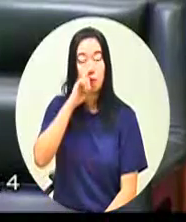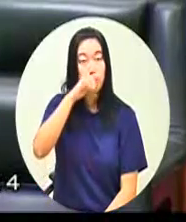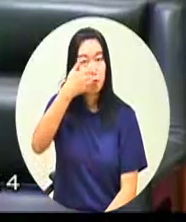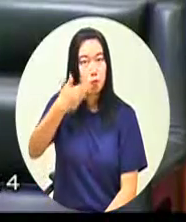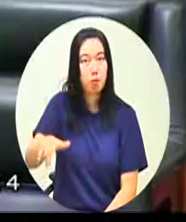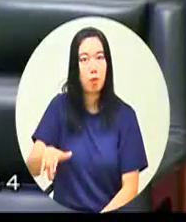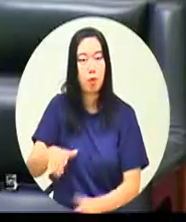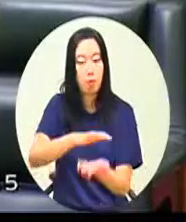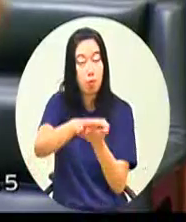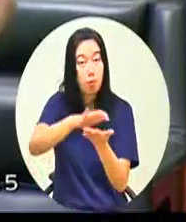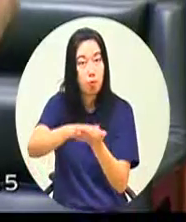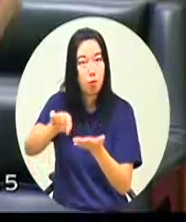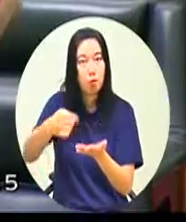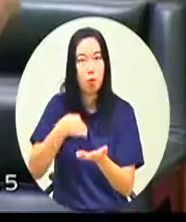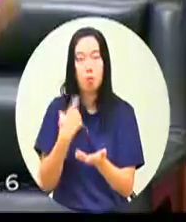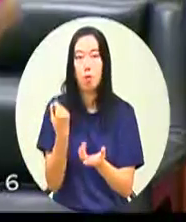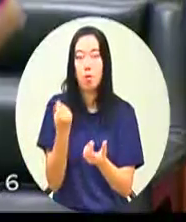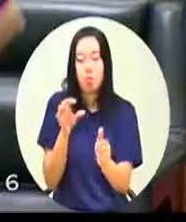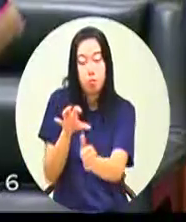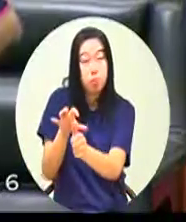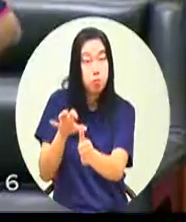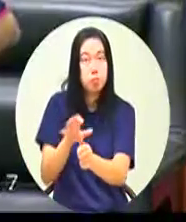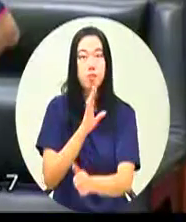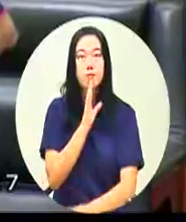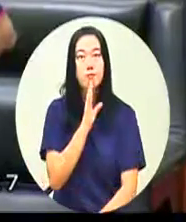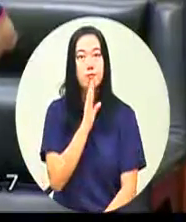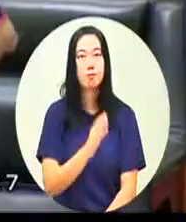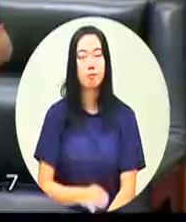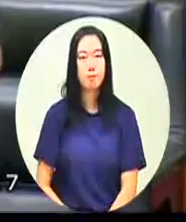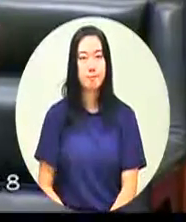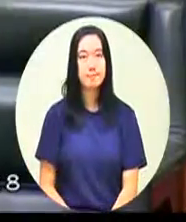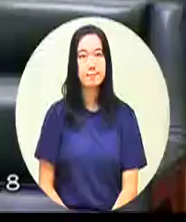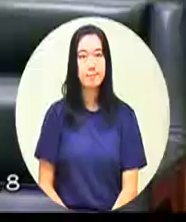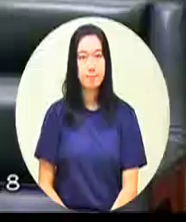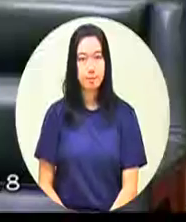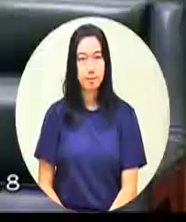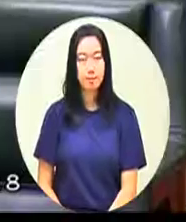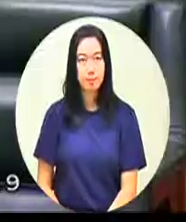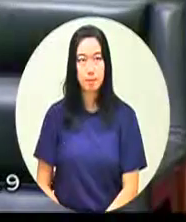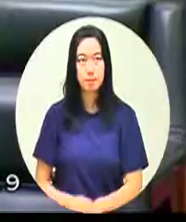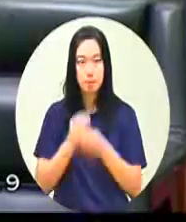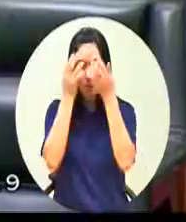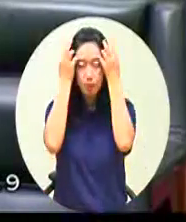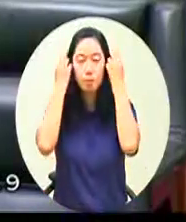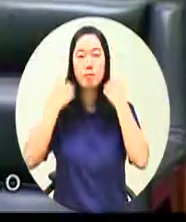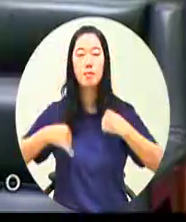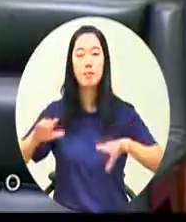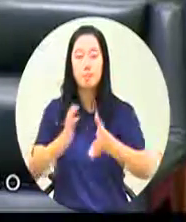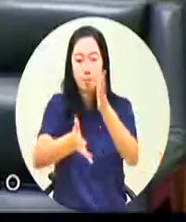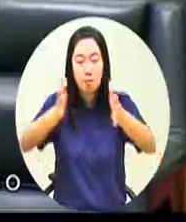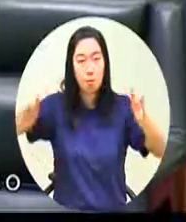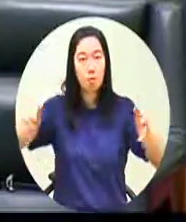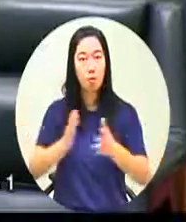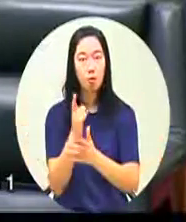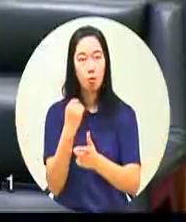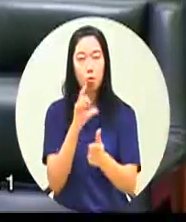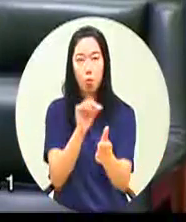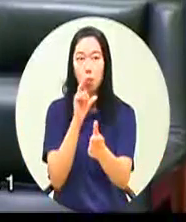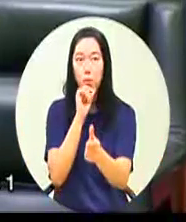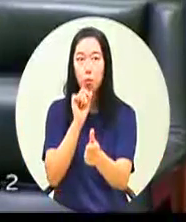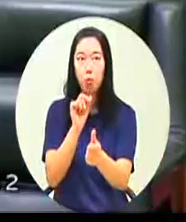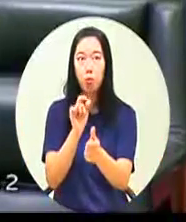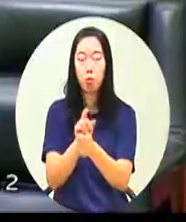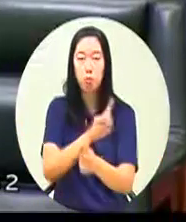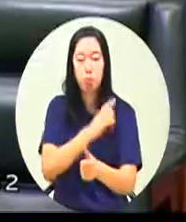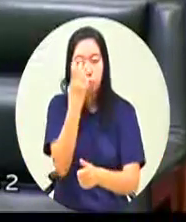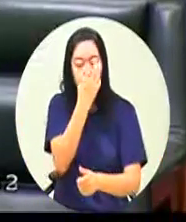理，即卖咱的强势嘛，吼、哦，咱的强势当中有分区嘛，这个区是不是有强势、欸？那个区是不是没